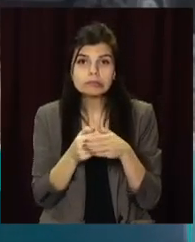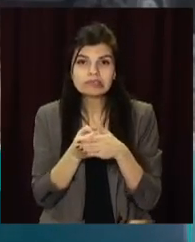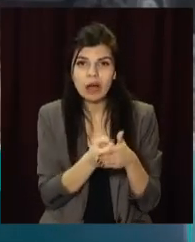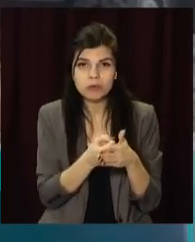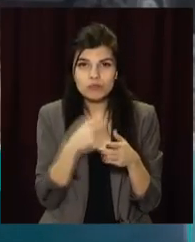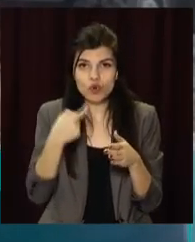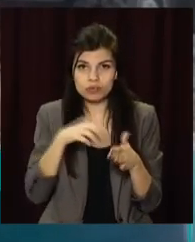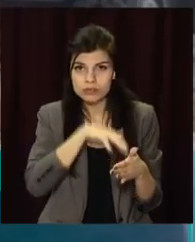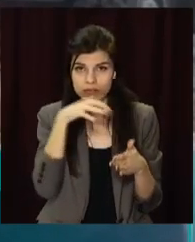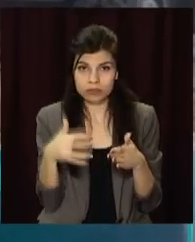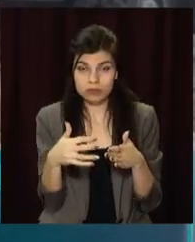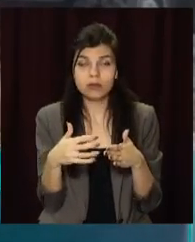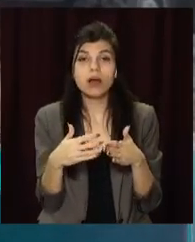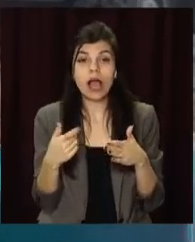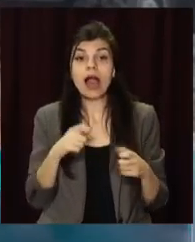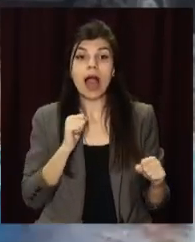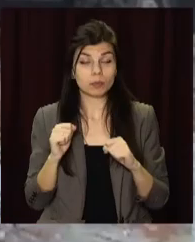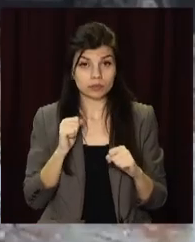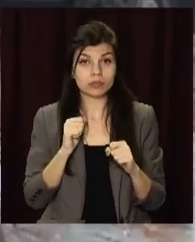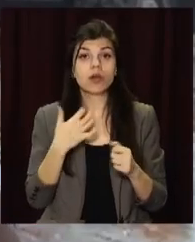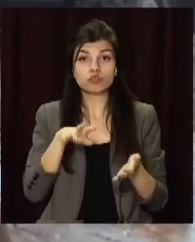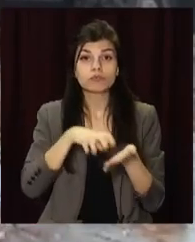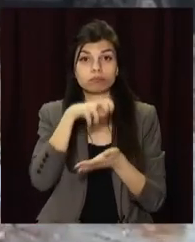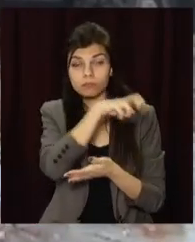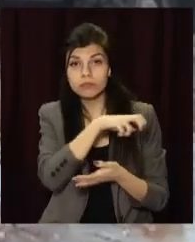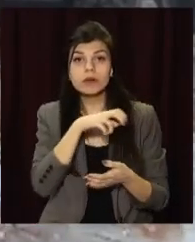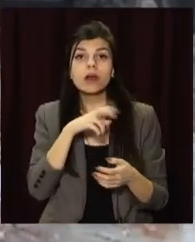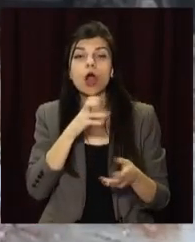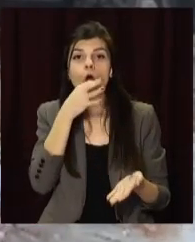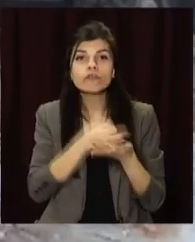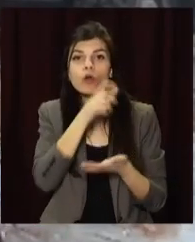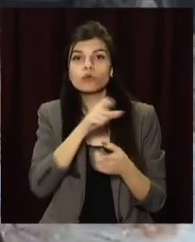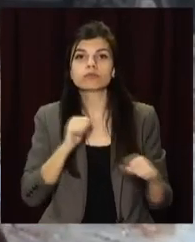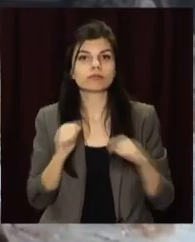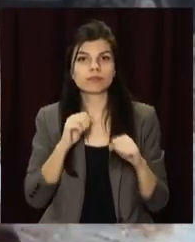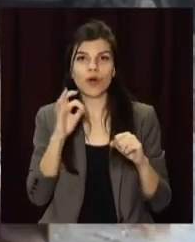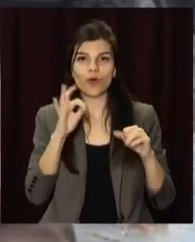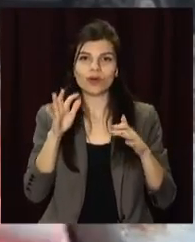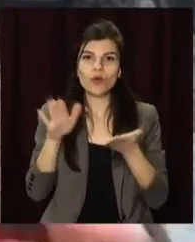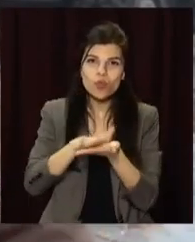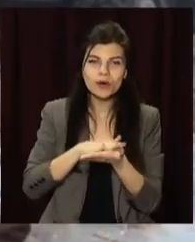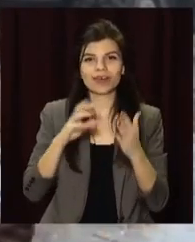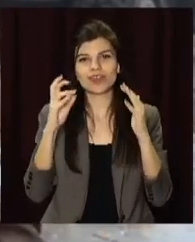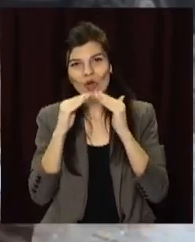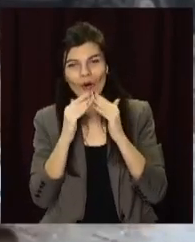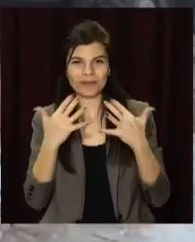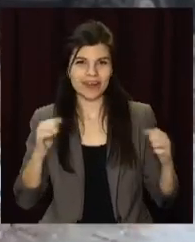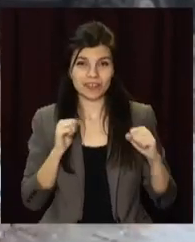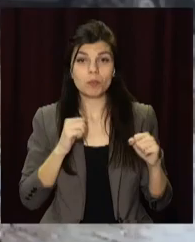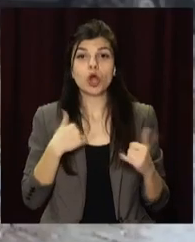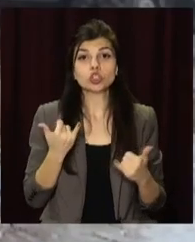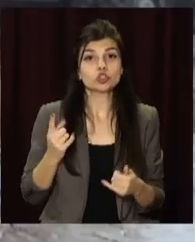забит. Мы, соответственно, администрации направили письма в департамент благоустройства. Сейчас мы ждем,